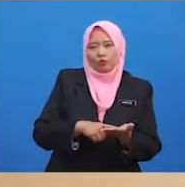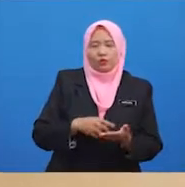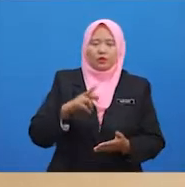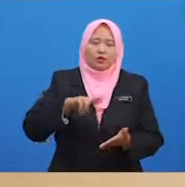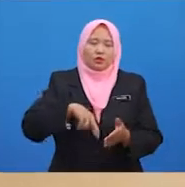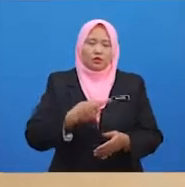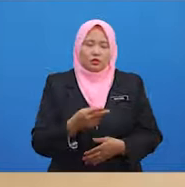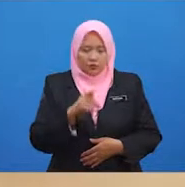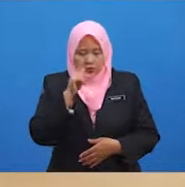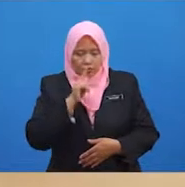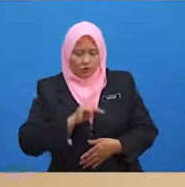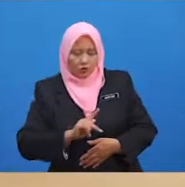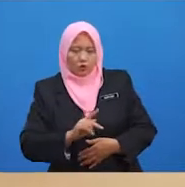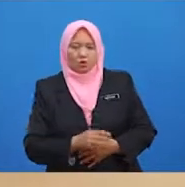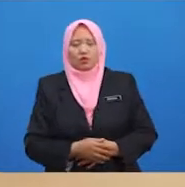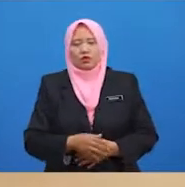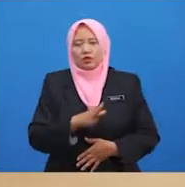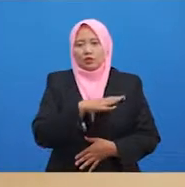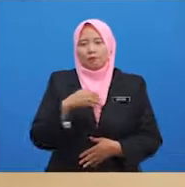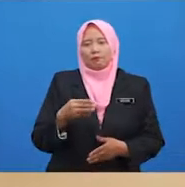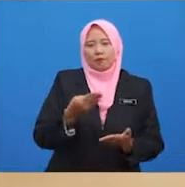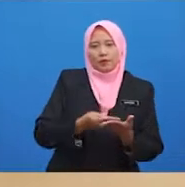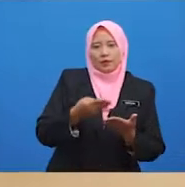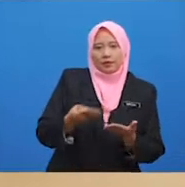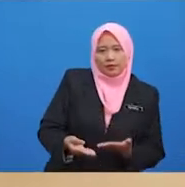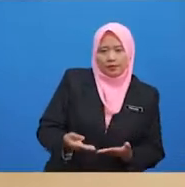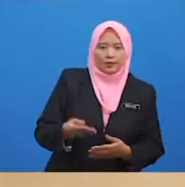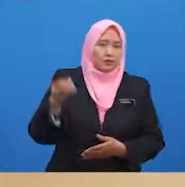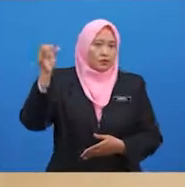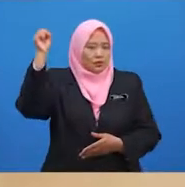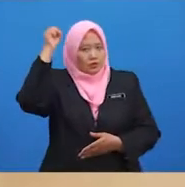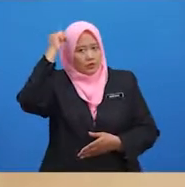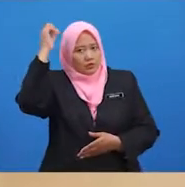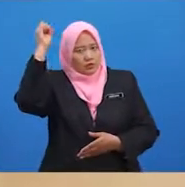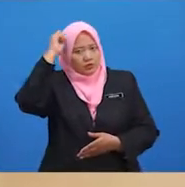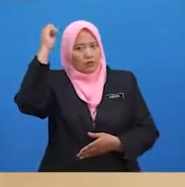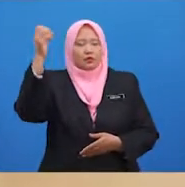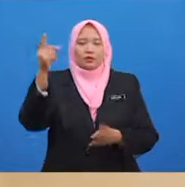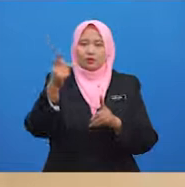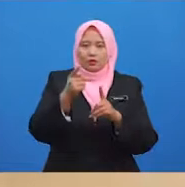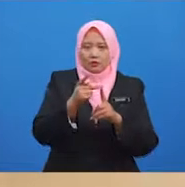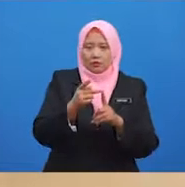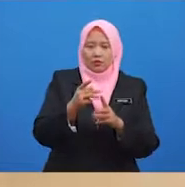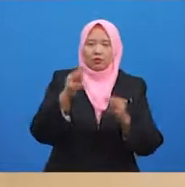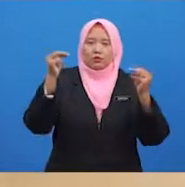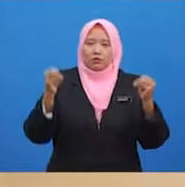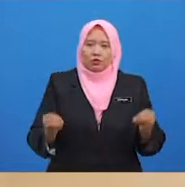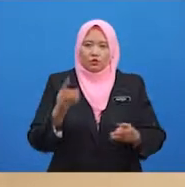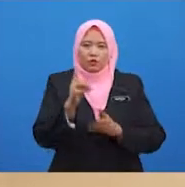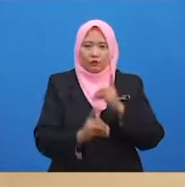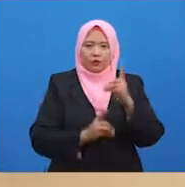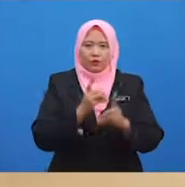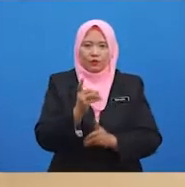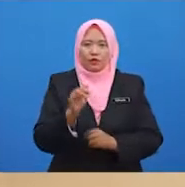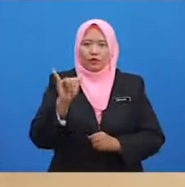berharap dapat memberikan kesedaran kepada masyarakat dunia betapa peperangan hanya akan